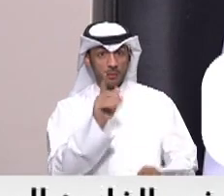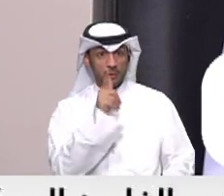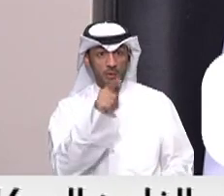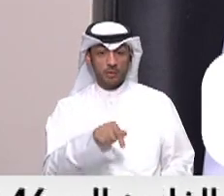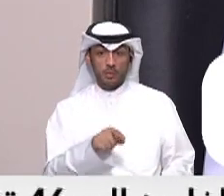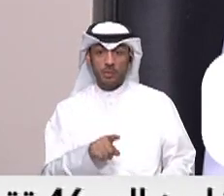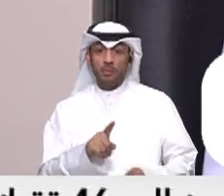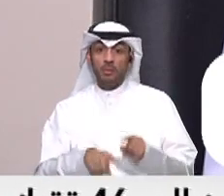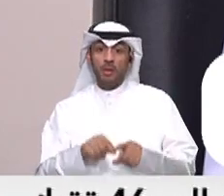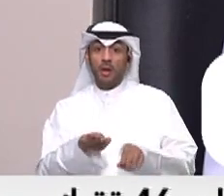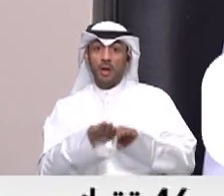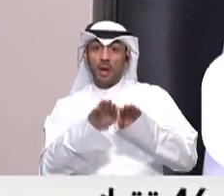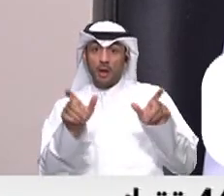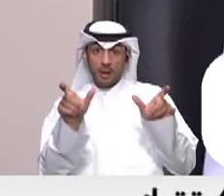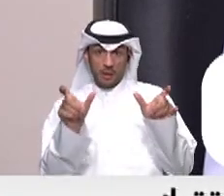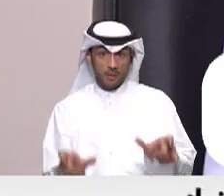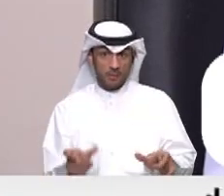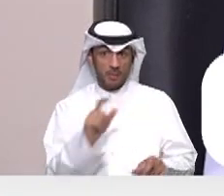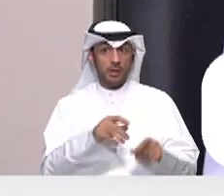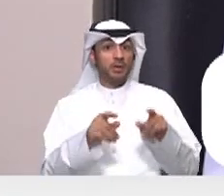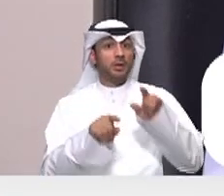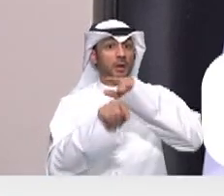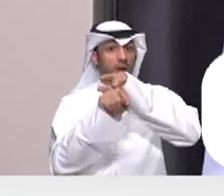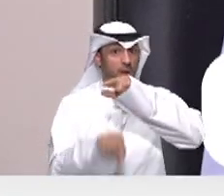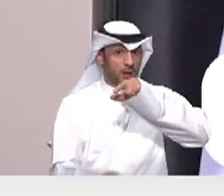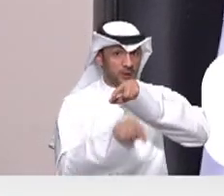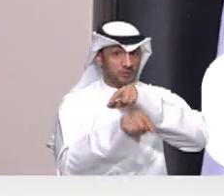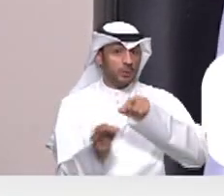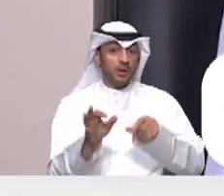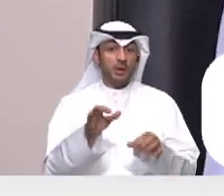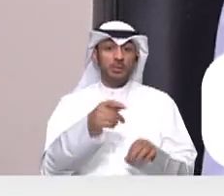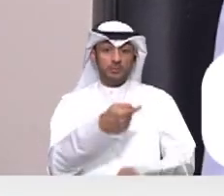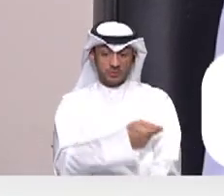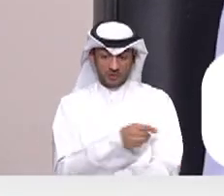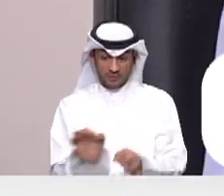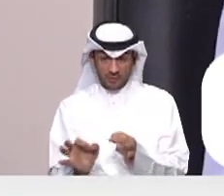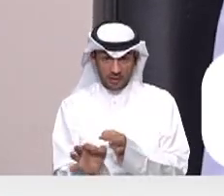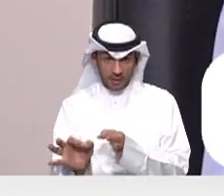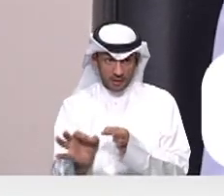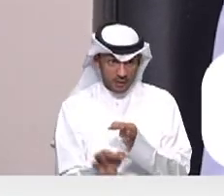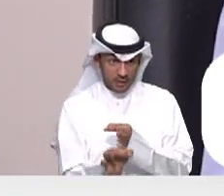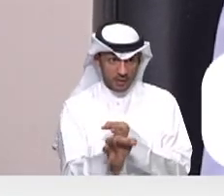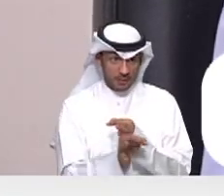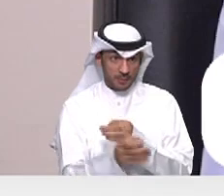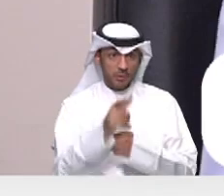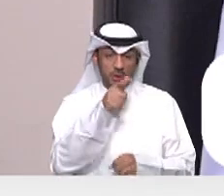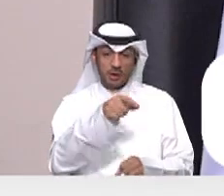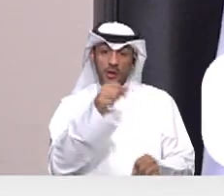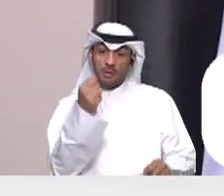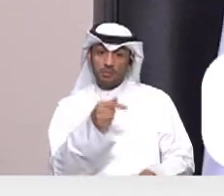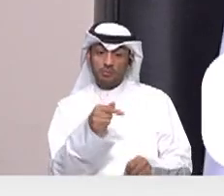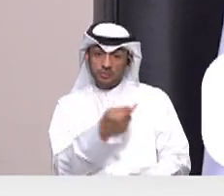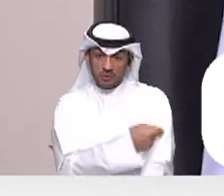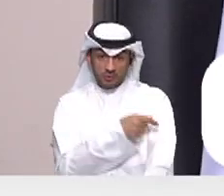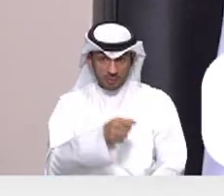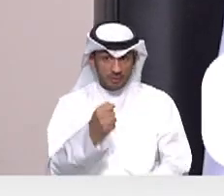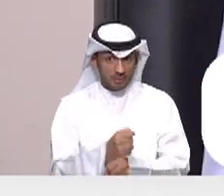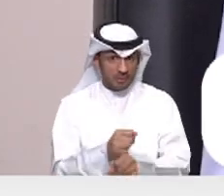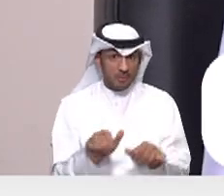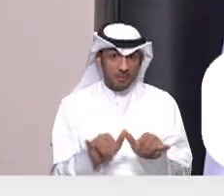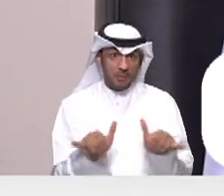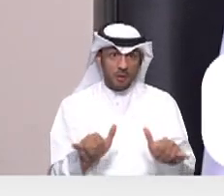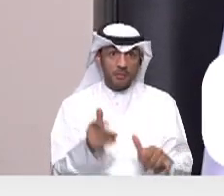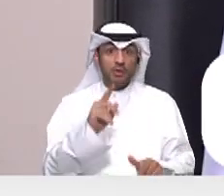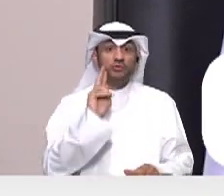الأمنية، من ظروف القصف اللي عم يصير حوالين المستشفيات اللي أجبرت المستشفيات تطلع من الخدمة، وعم بيعاني من